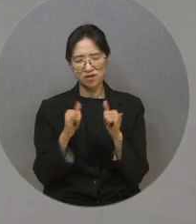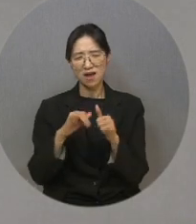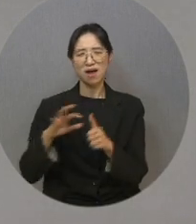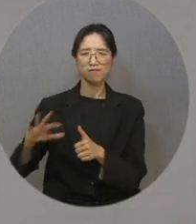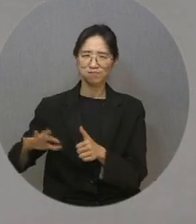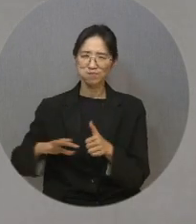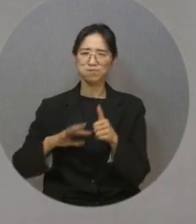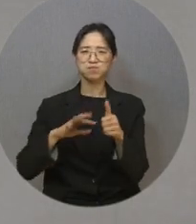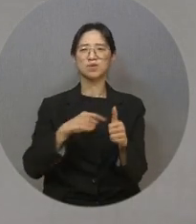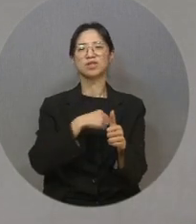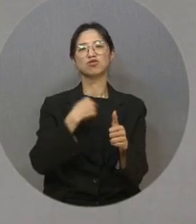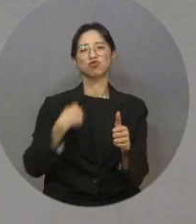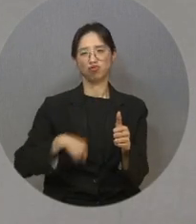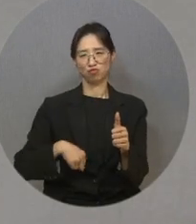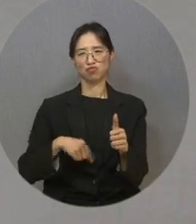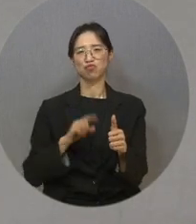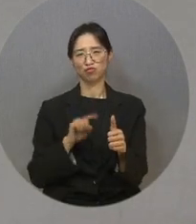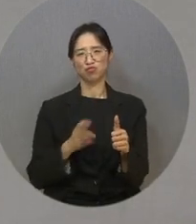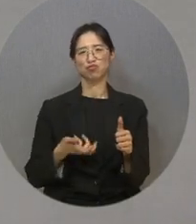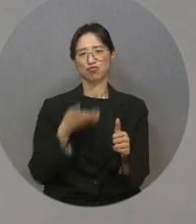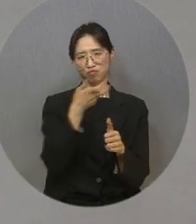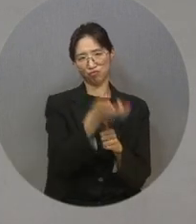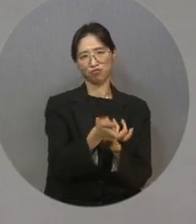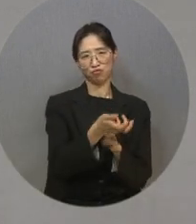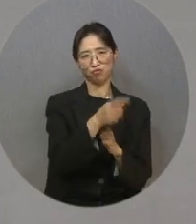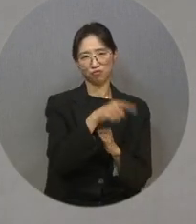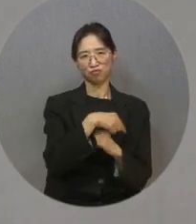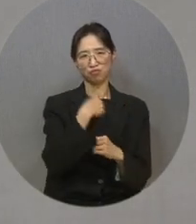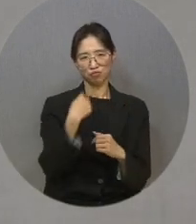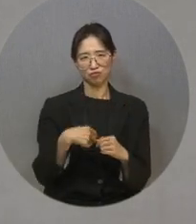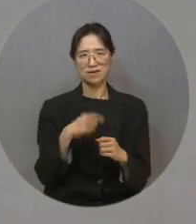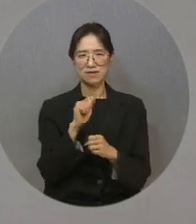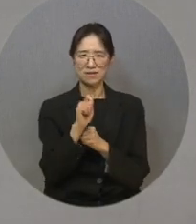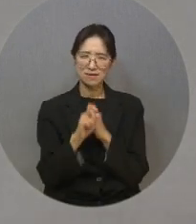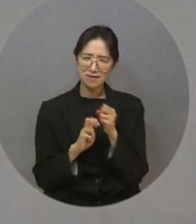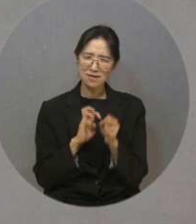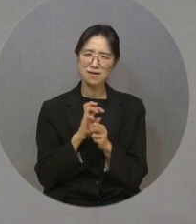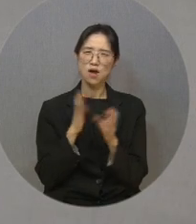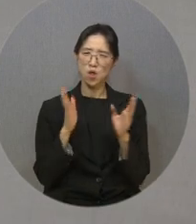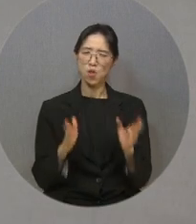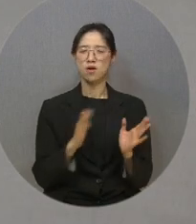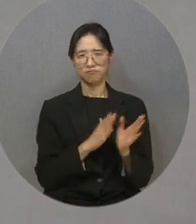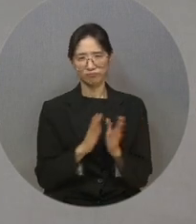데리고 중국으로 갑니다. 중국에 가서 중국 동안 십몇 년 동안 준비해요.